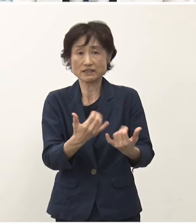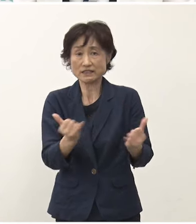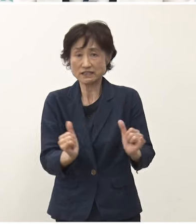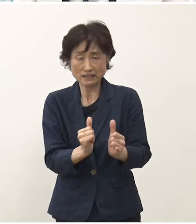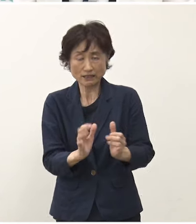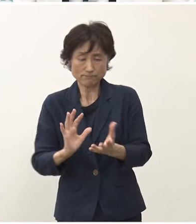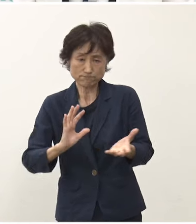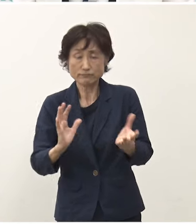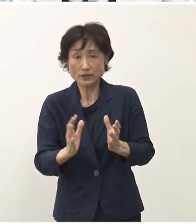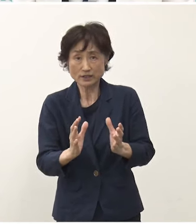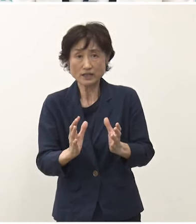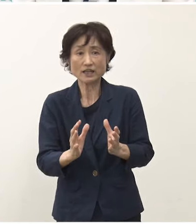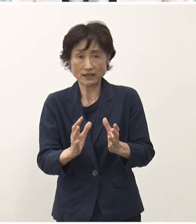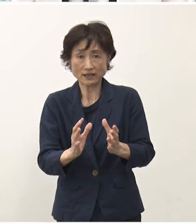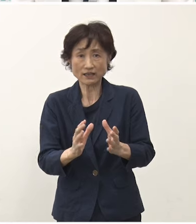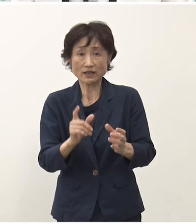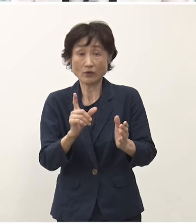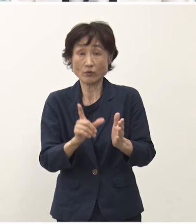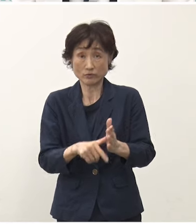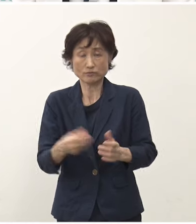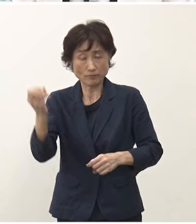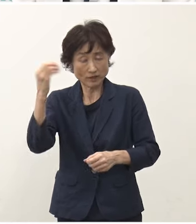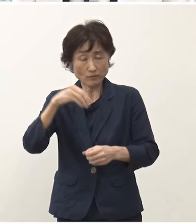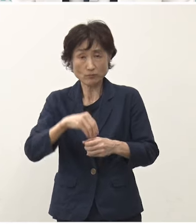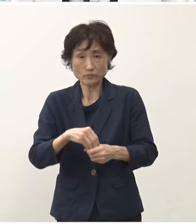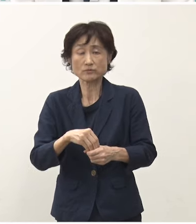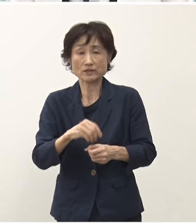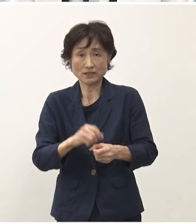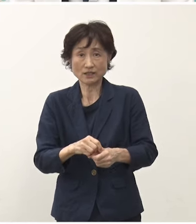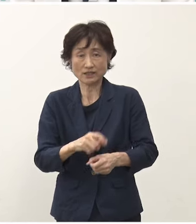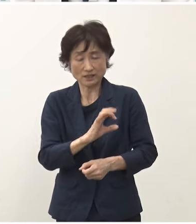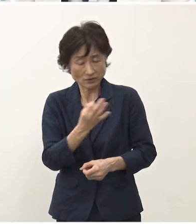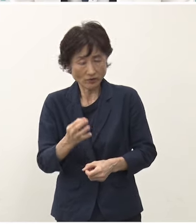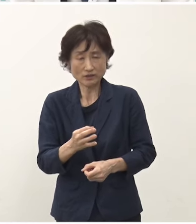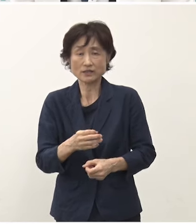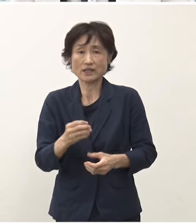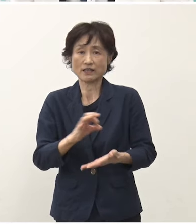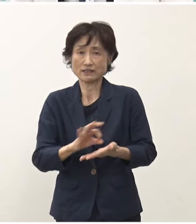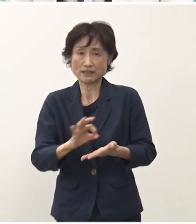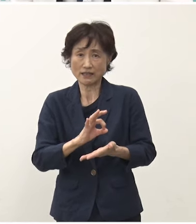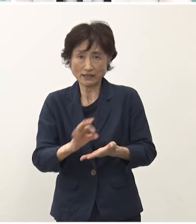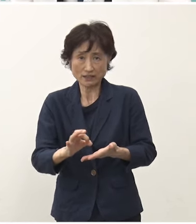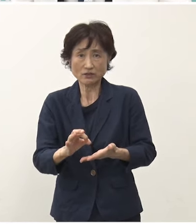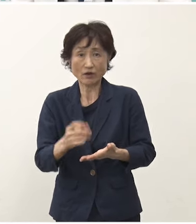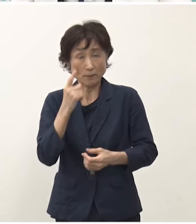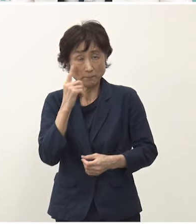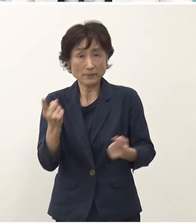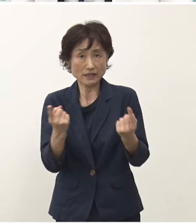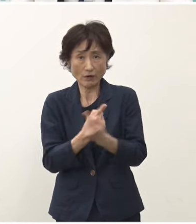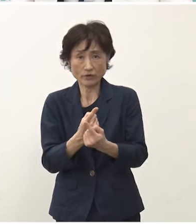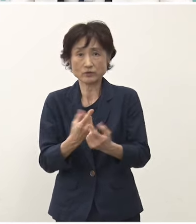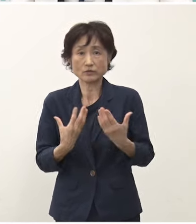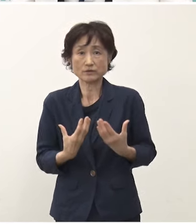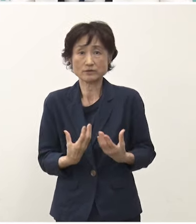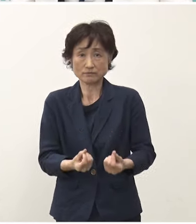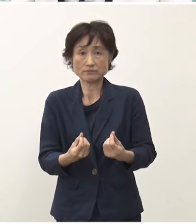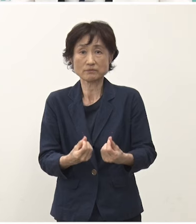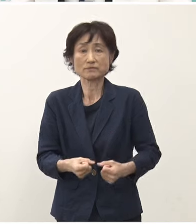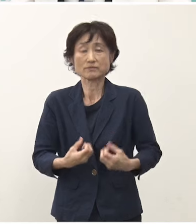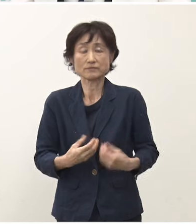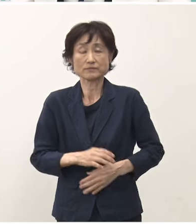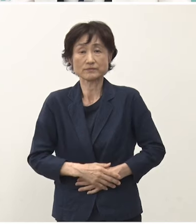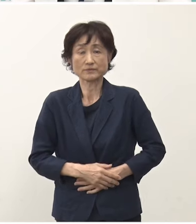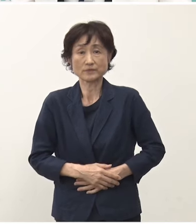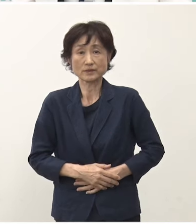復興対策に必要な取り組みと必要な経費についてさらなる見直しを行いました見直しの